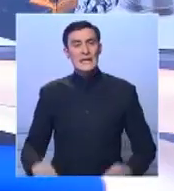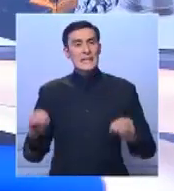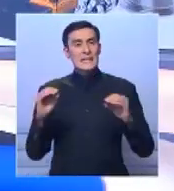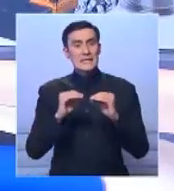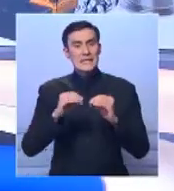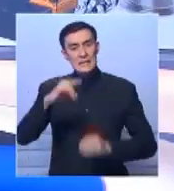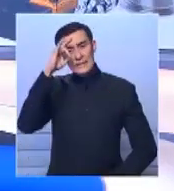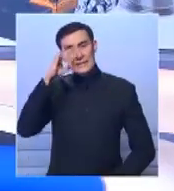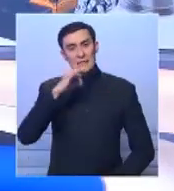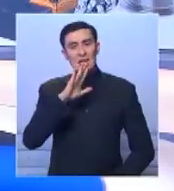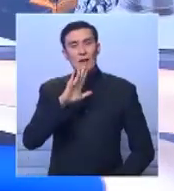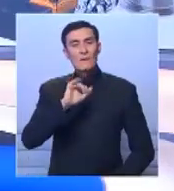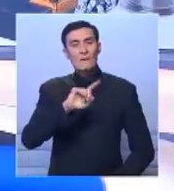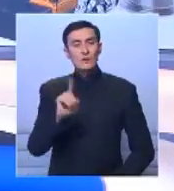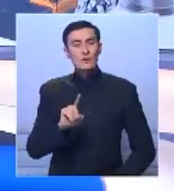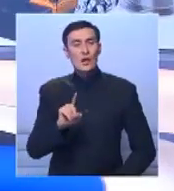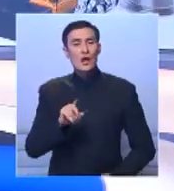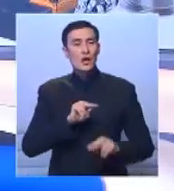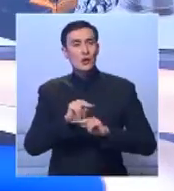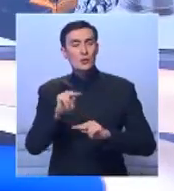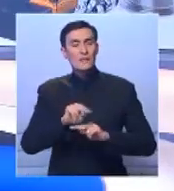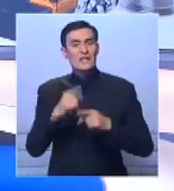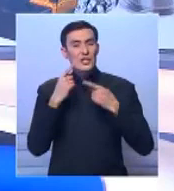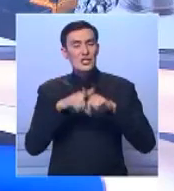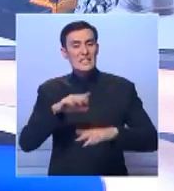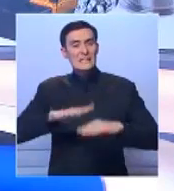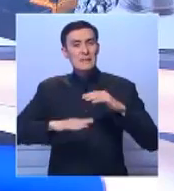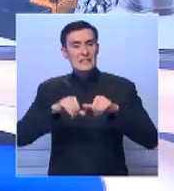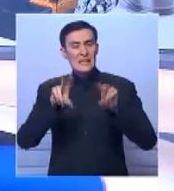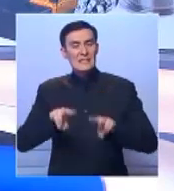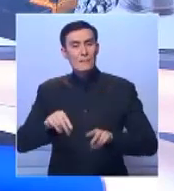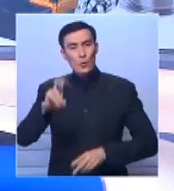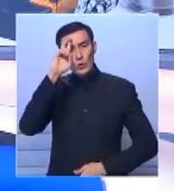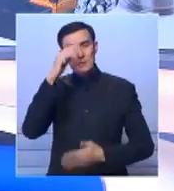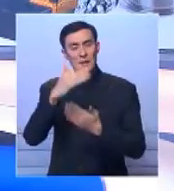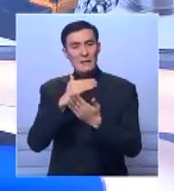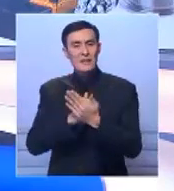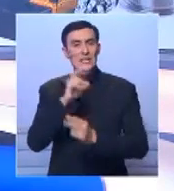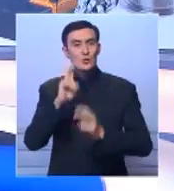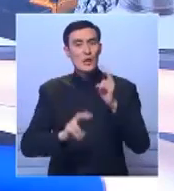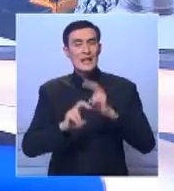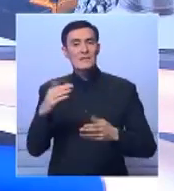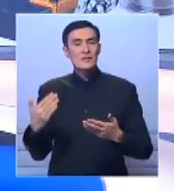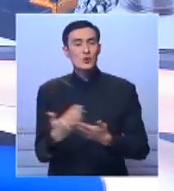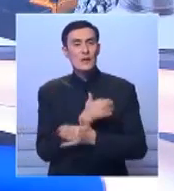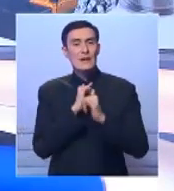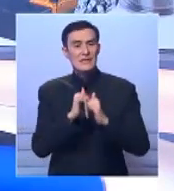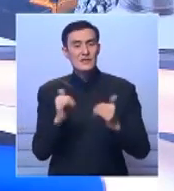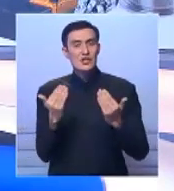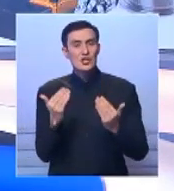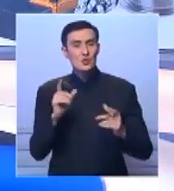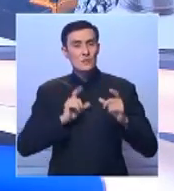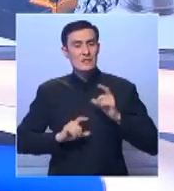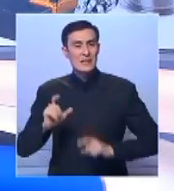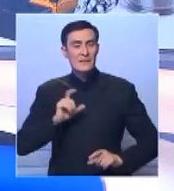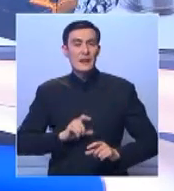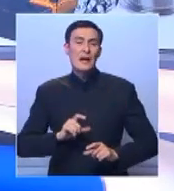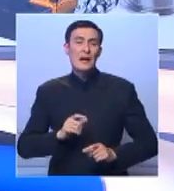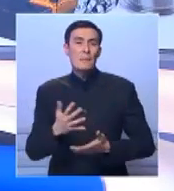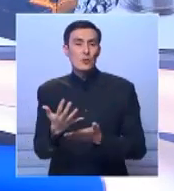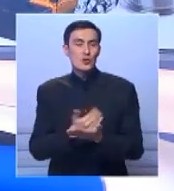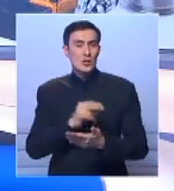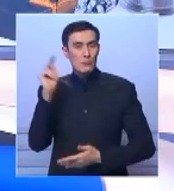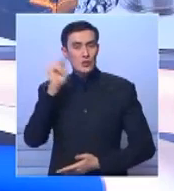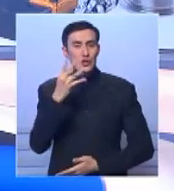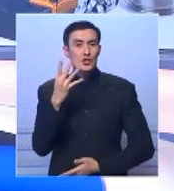Десять казахстанских вузов готовят технических специалистов для госпрограммы индустриально-инновационного развития. Сейчас в университетах степень магистра